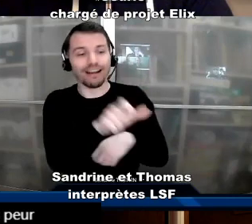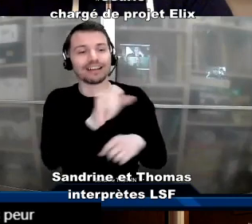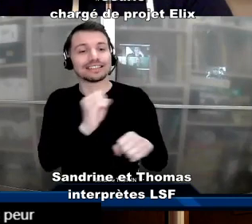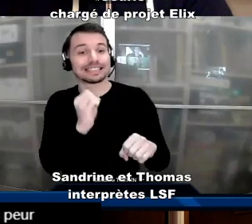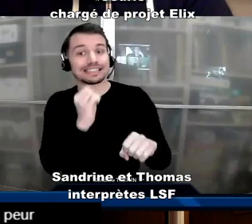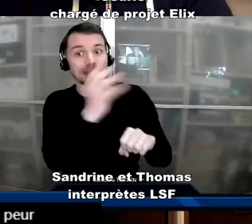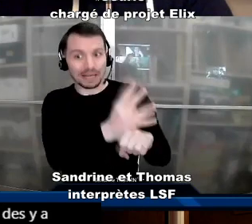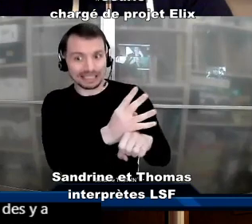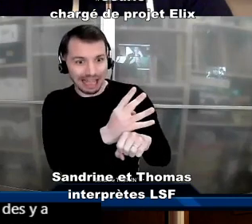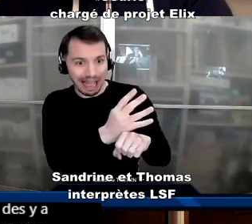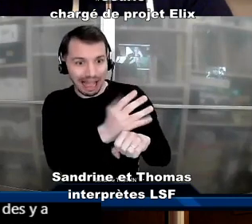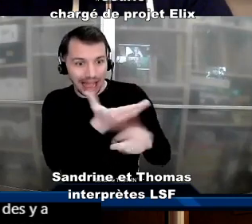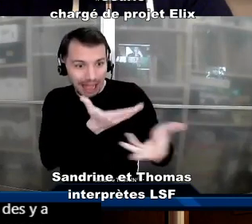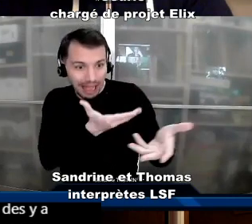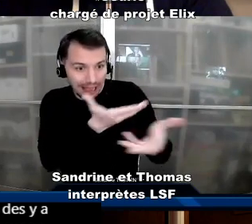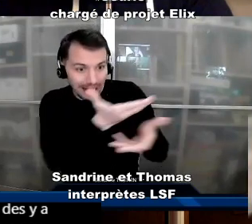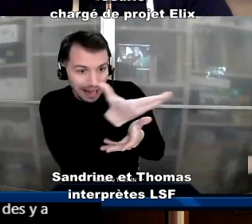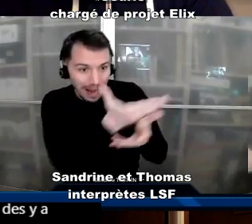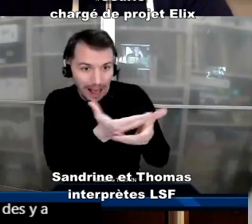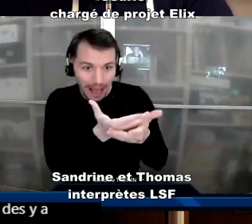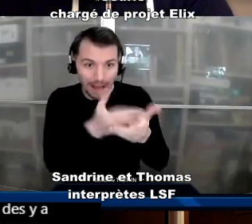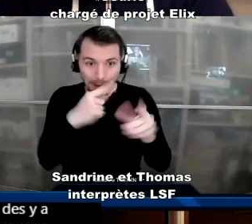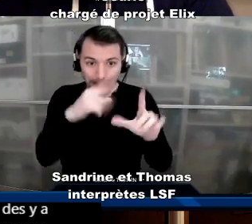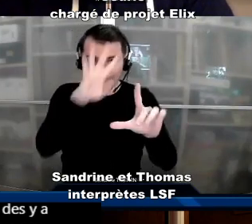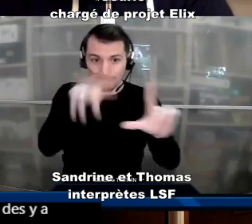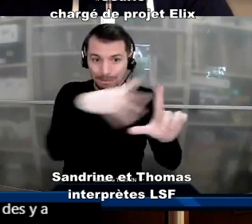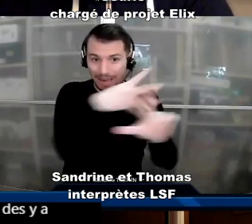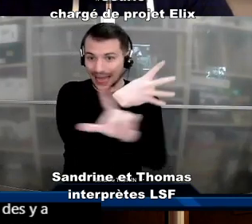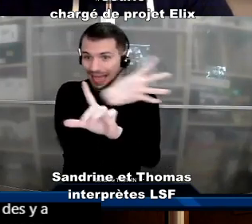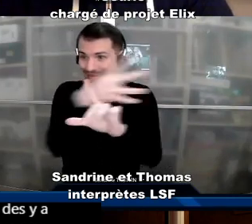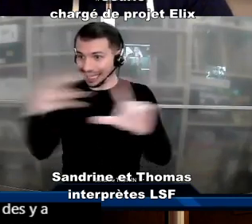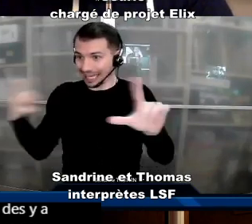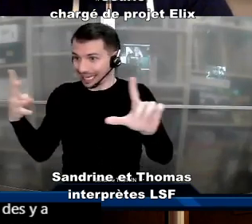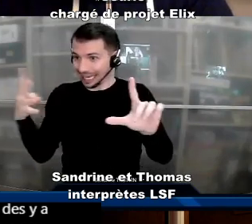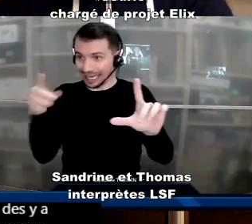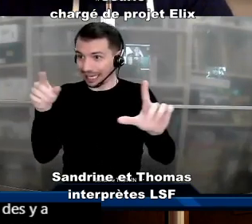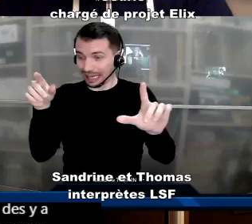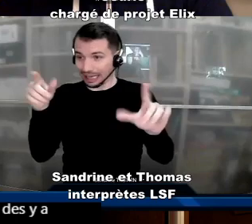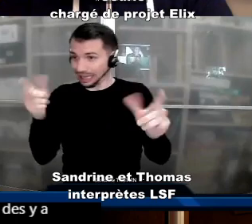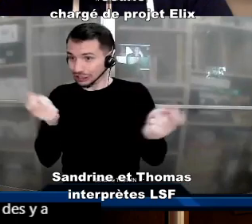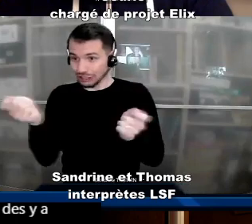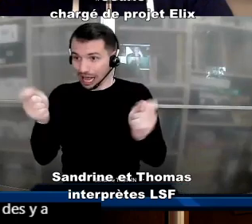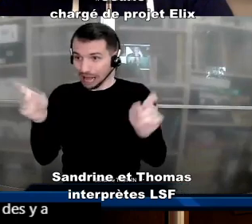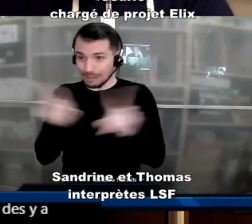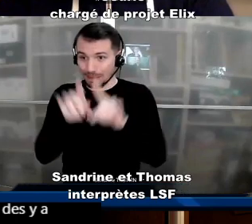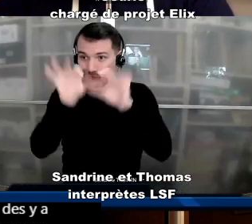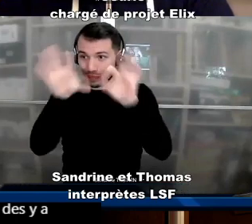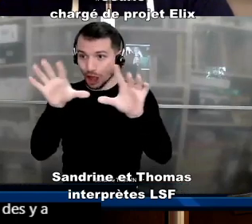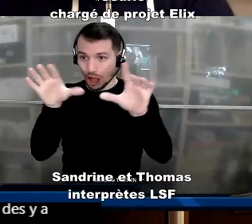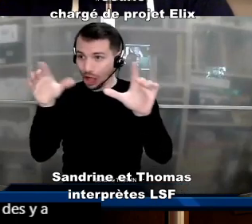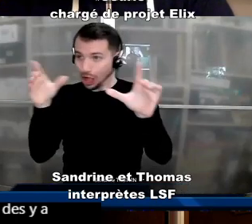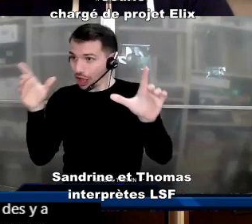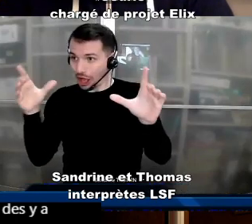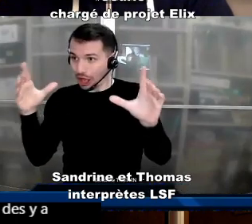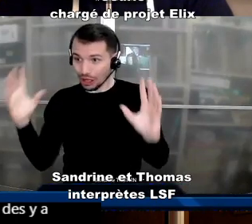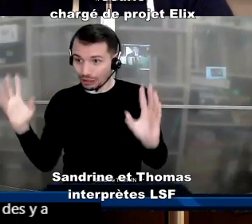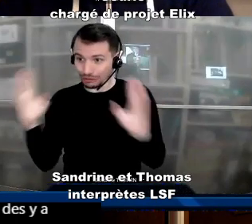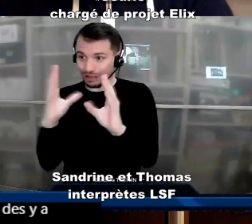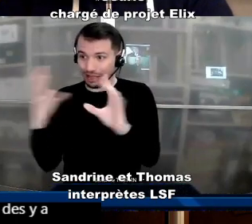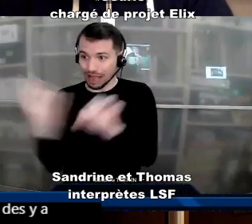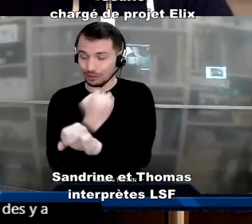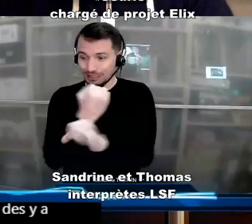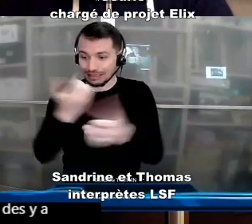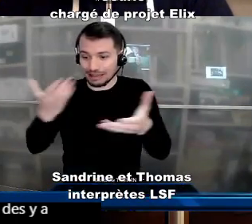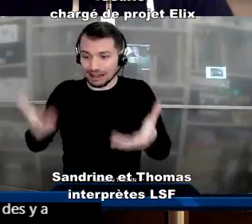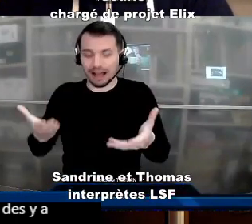réussi à aligner un peu les planètes pour qu'on soit tous disponibles en même temps le même soir, ça s'est fait. Donc, Non, on